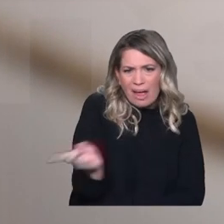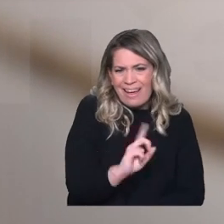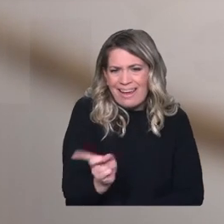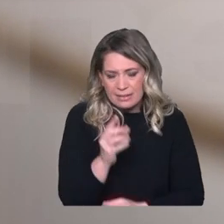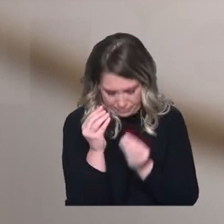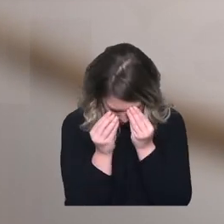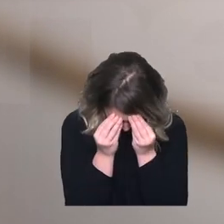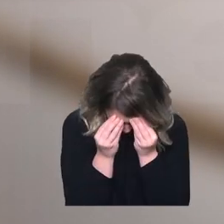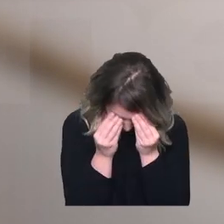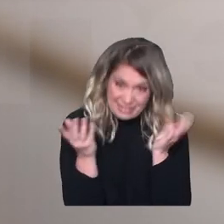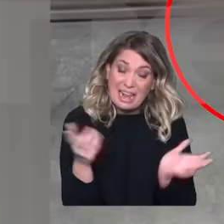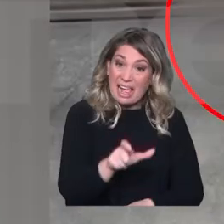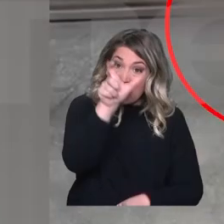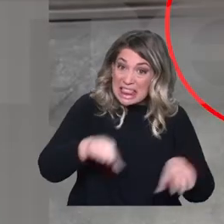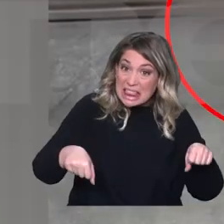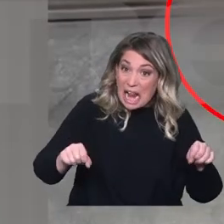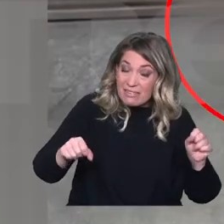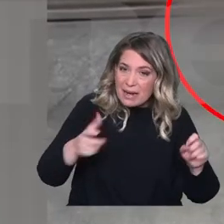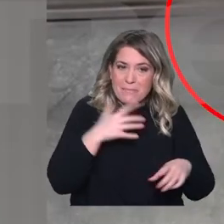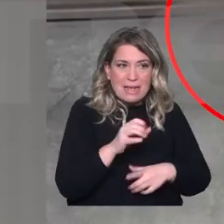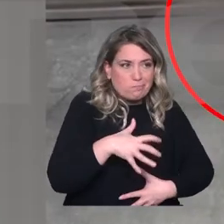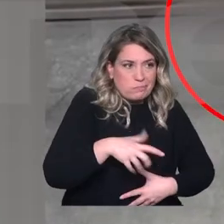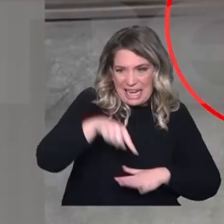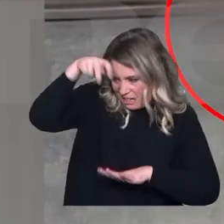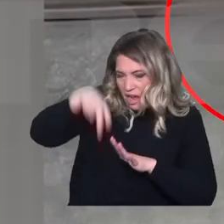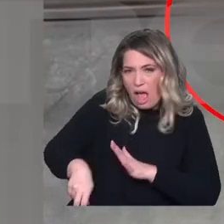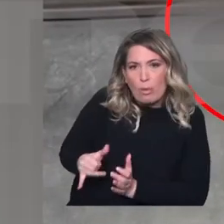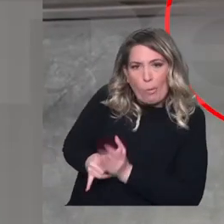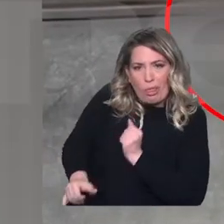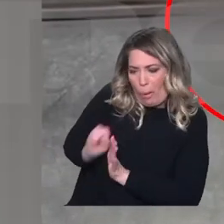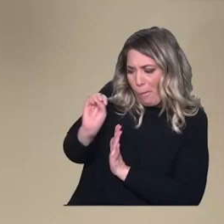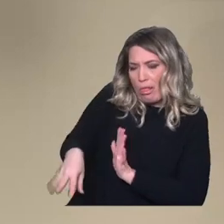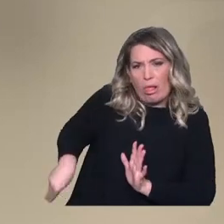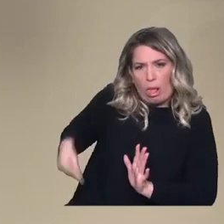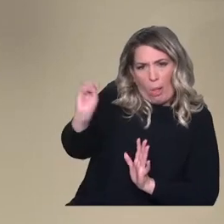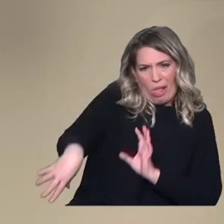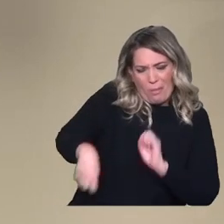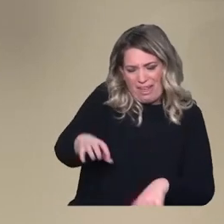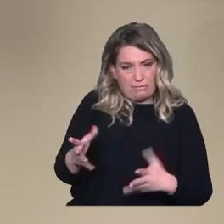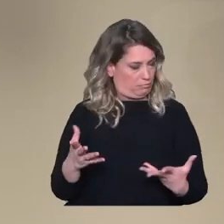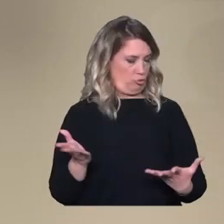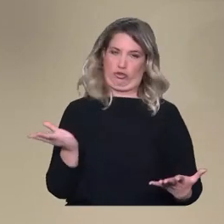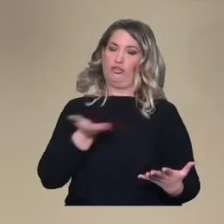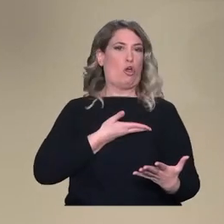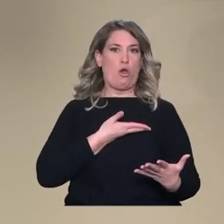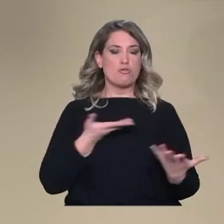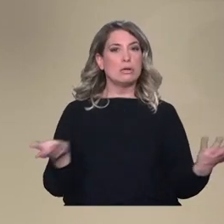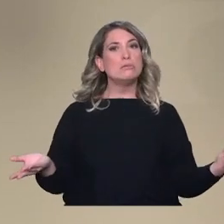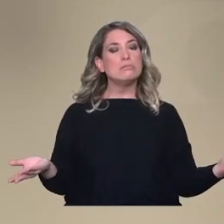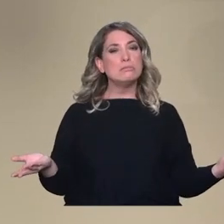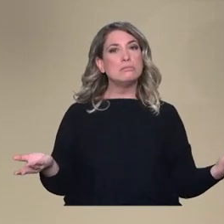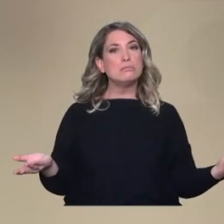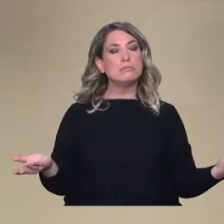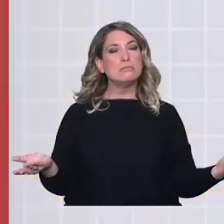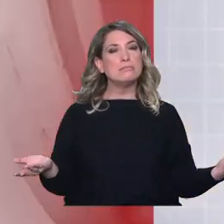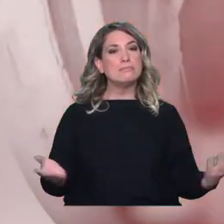σου έρχεται κάτι, πας στο υπόγειο κάτω και ουρείς και πετάς και τα χαρτιά που σκουπίζεσαι. Σε οικογενειακή πολυκατοικία στα Σεπόλια,